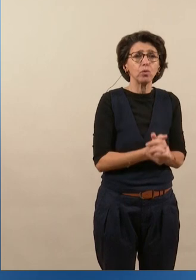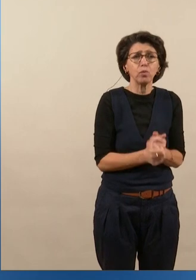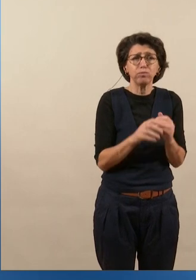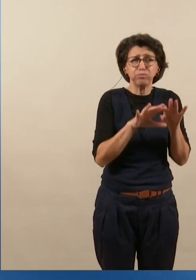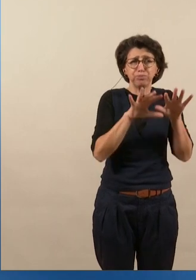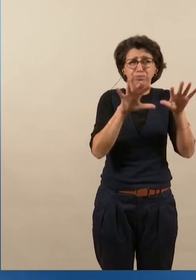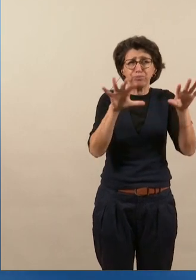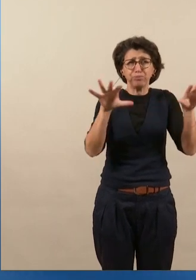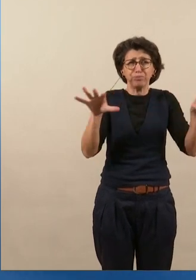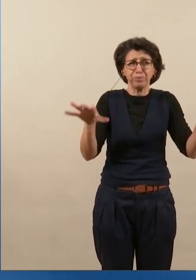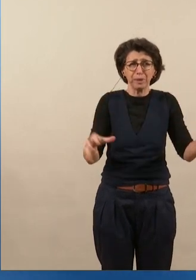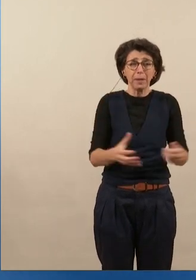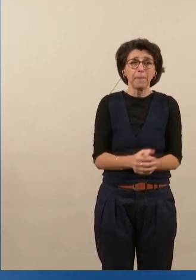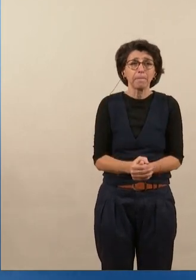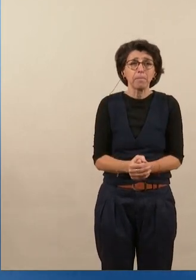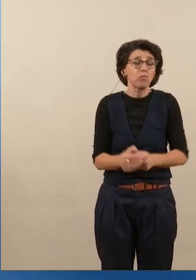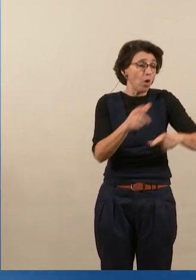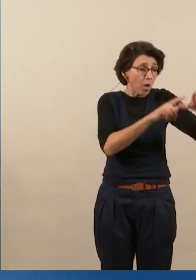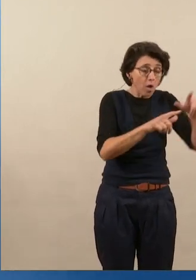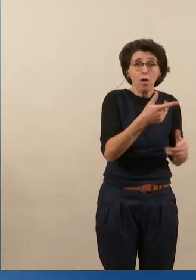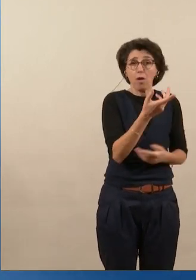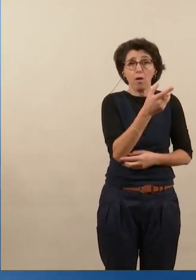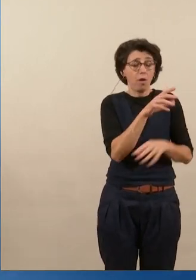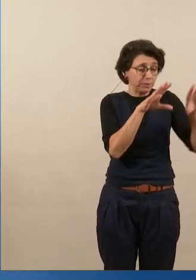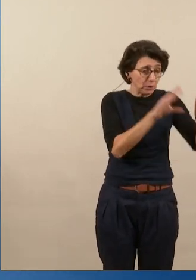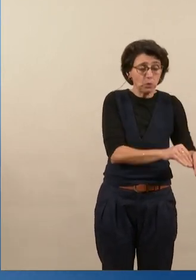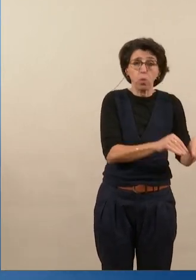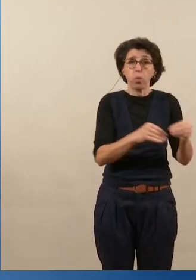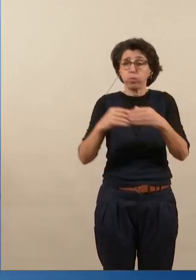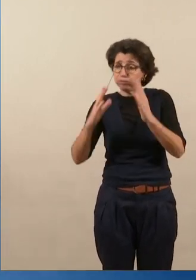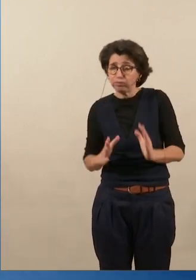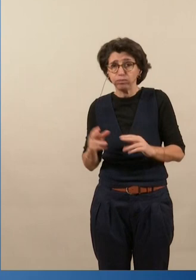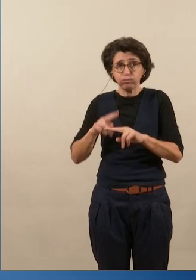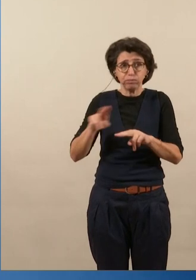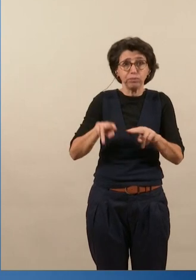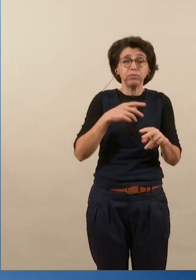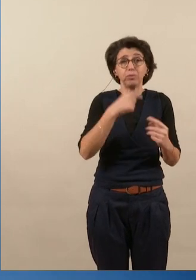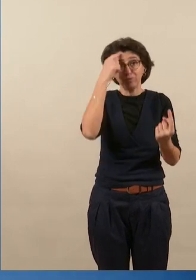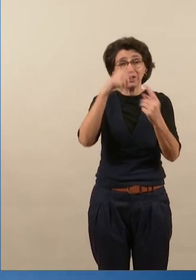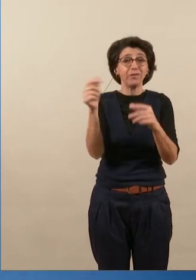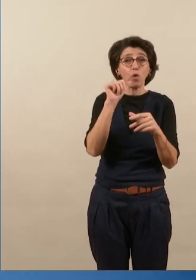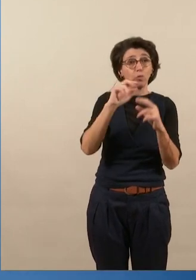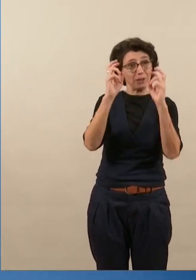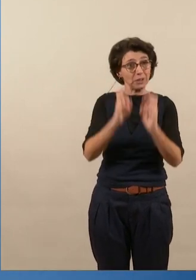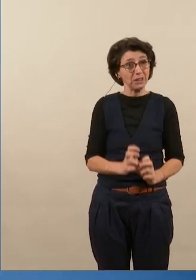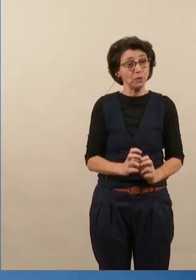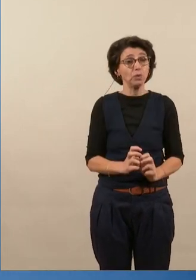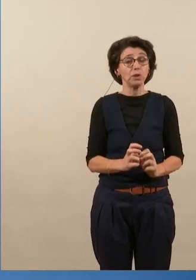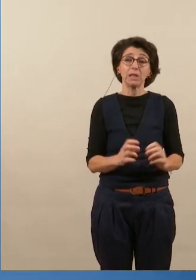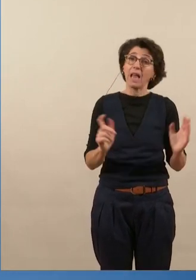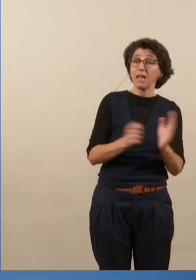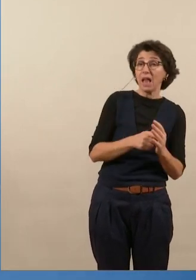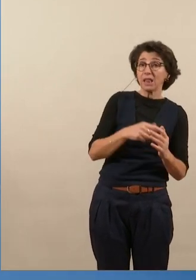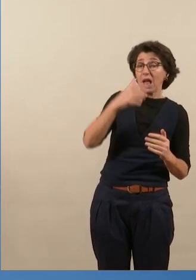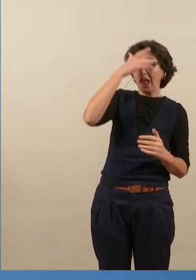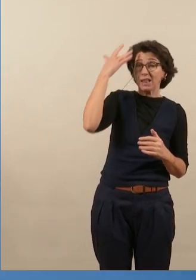les logements donc les les rénovations qui permettent d'avoir moins de de consommation un confort estival aussi voilà